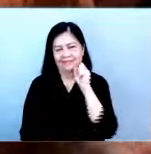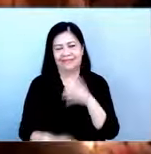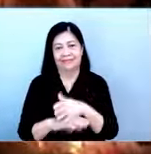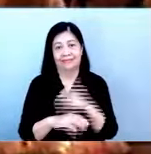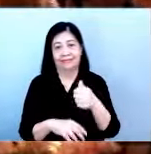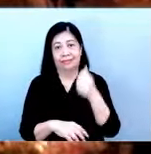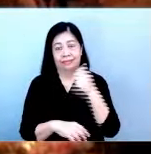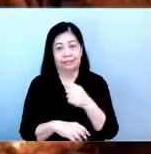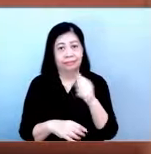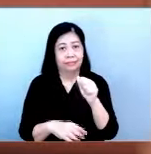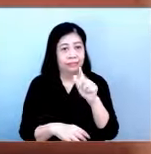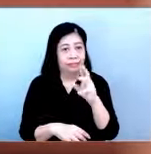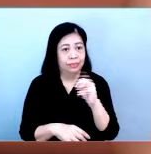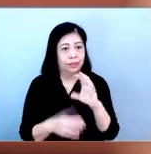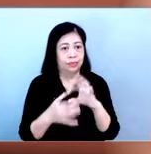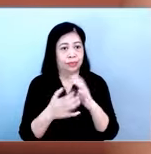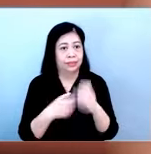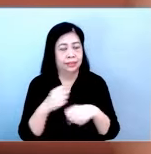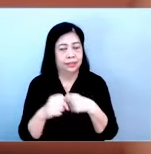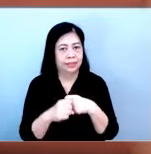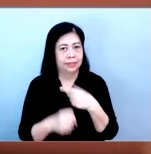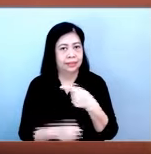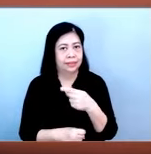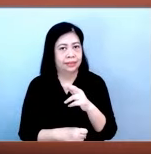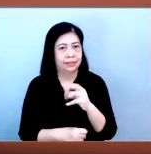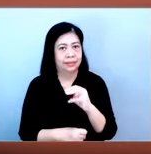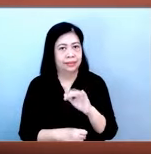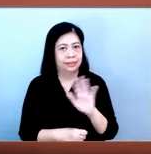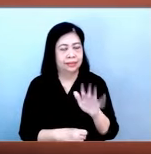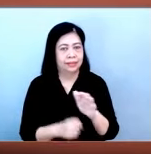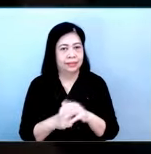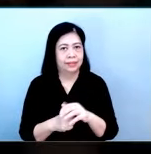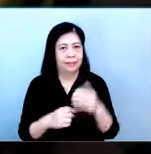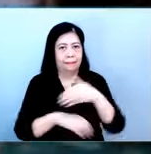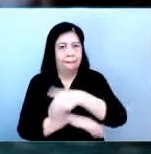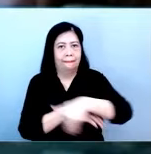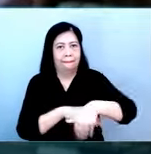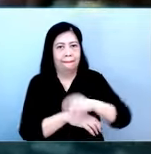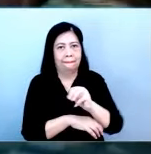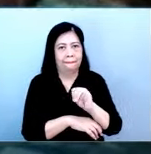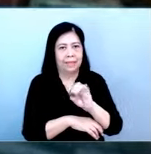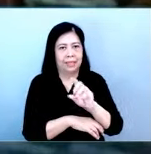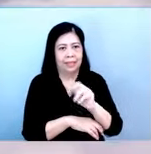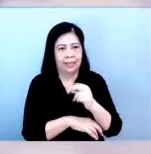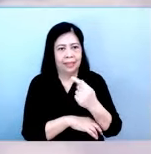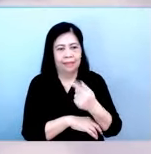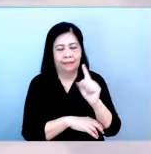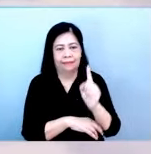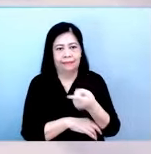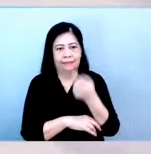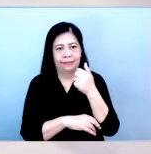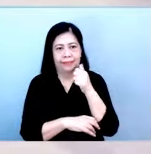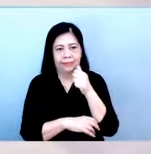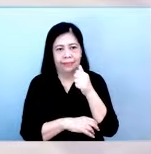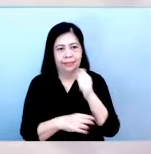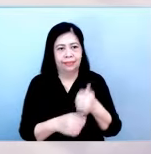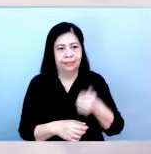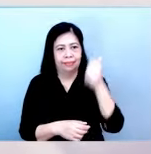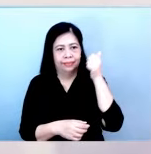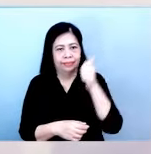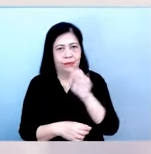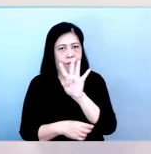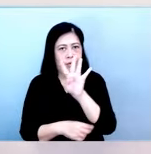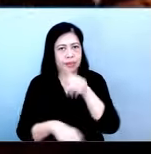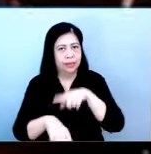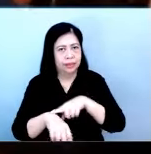ng Album of the Year sa Grammys para sa album niyang Midnight. Si Taylor ang kauna-unahang artist na nanalo ng